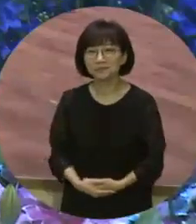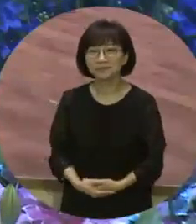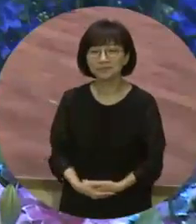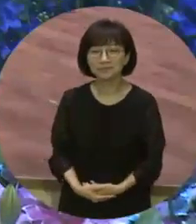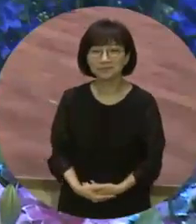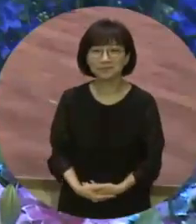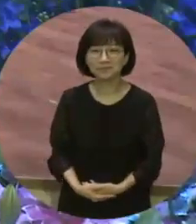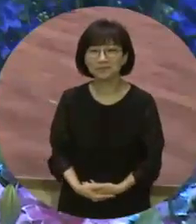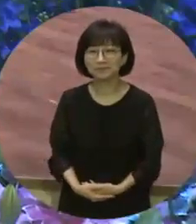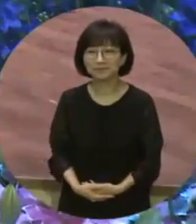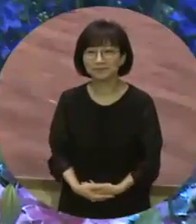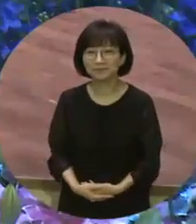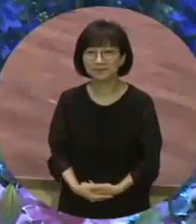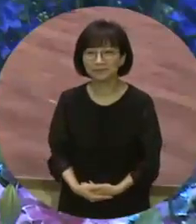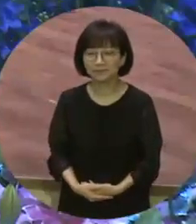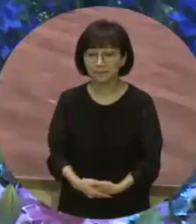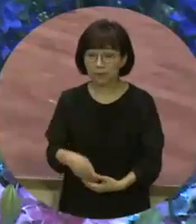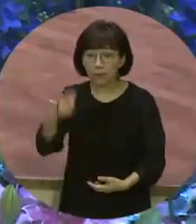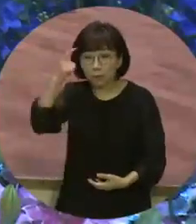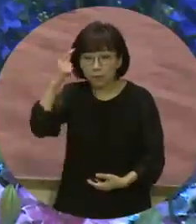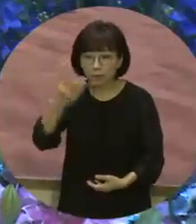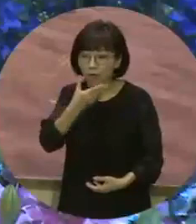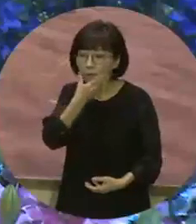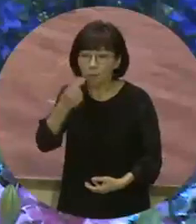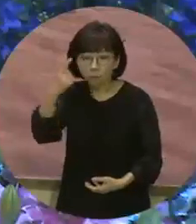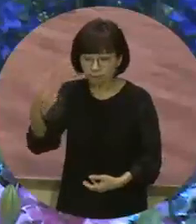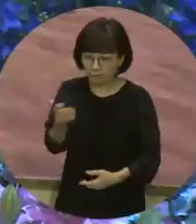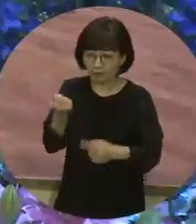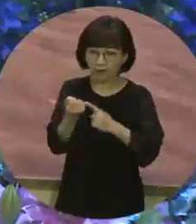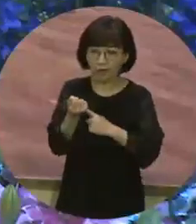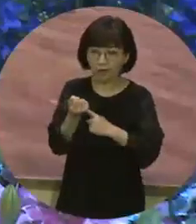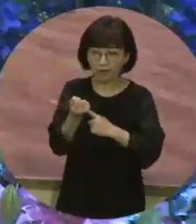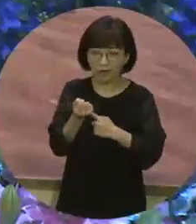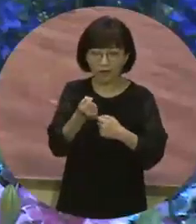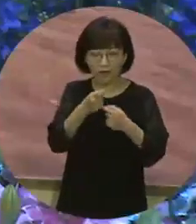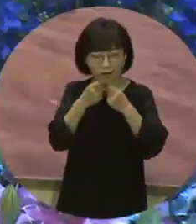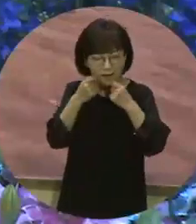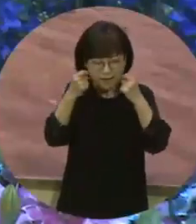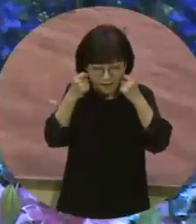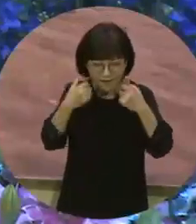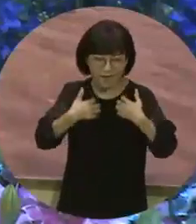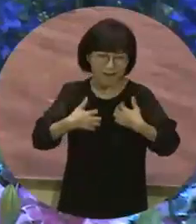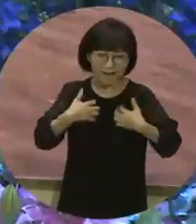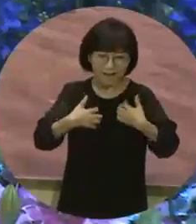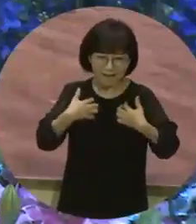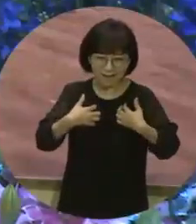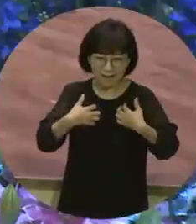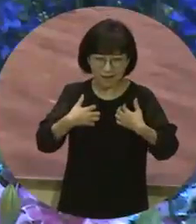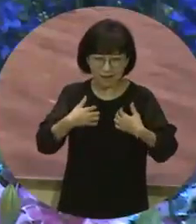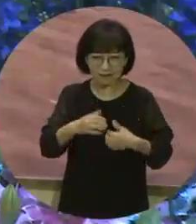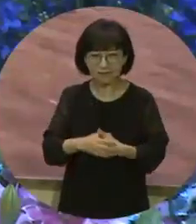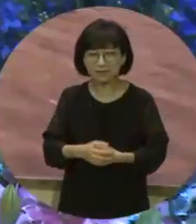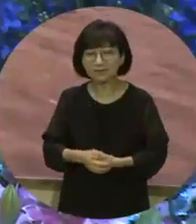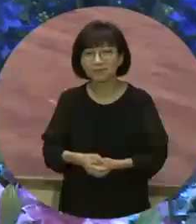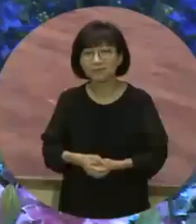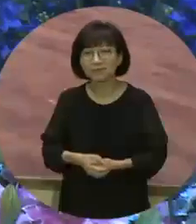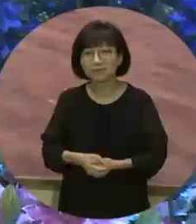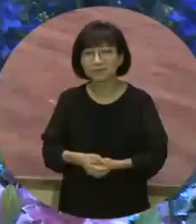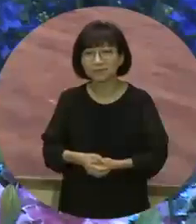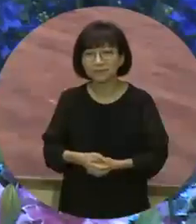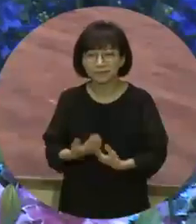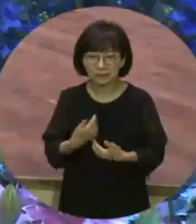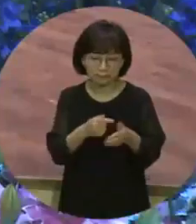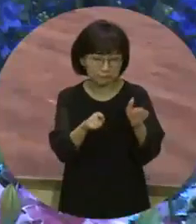그게 복음 가진 자의 특권이에요. 무슨 이놈의 세상에 무슨 낙관 어디에 낙관이.